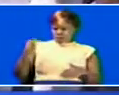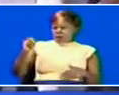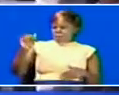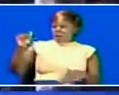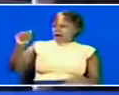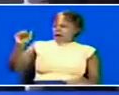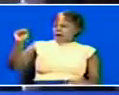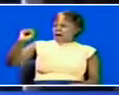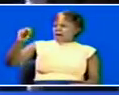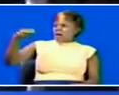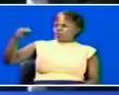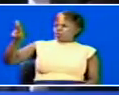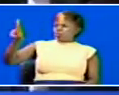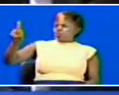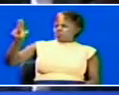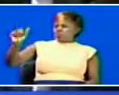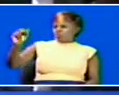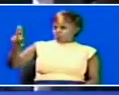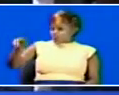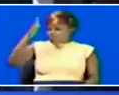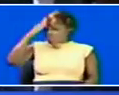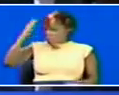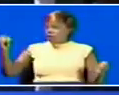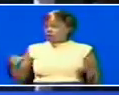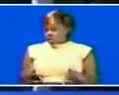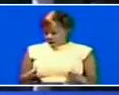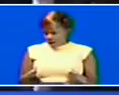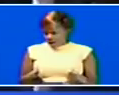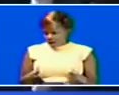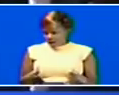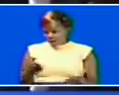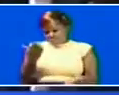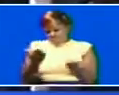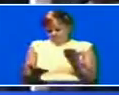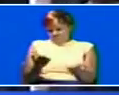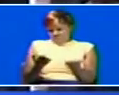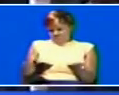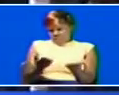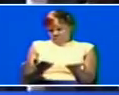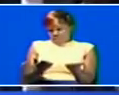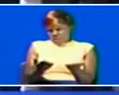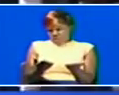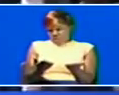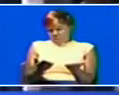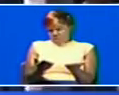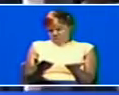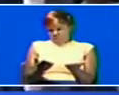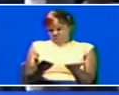county, nyinyi ni washahidi kwamba hata kama labda sijui kwa memusi